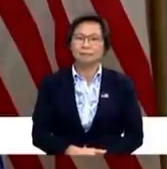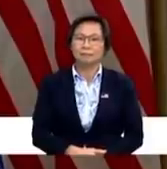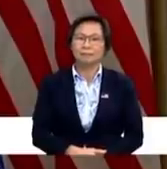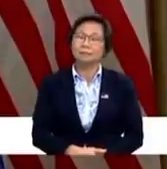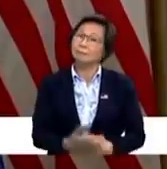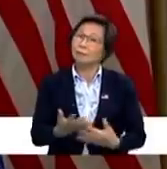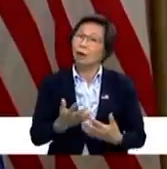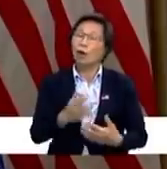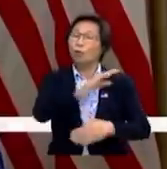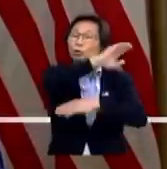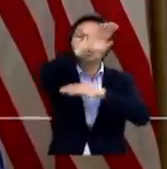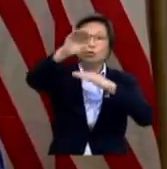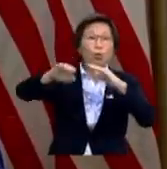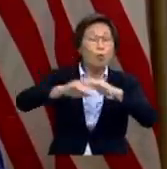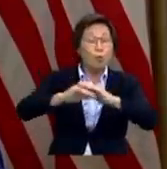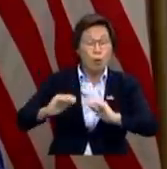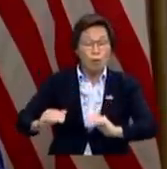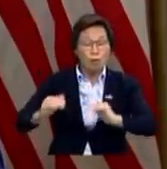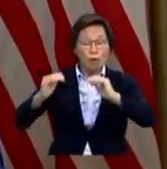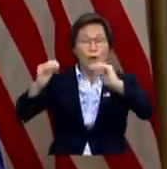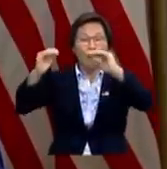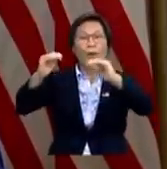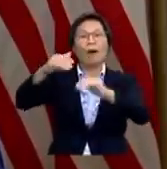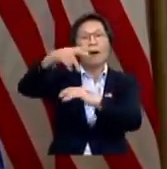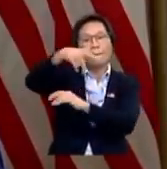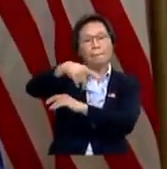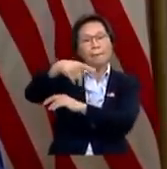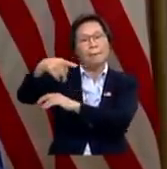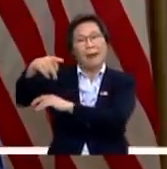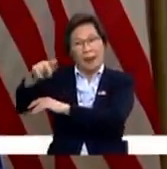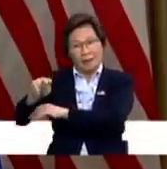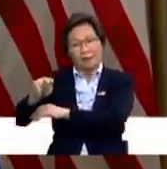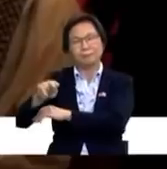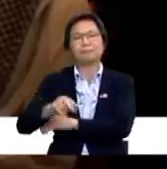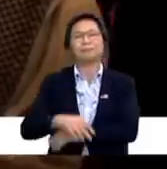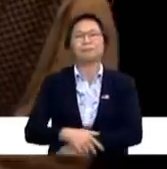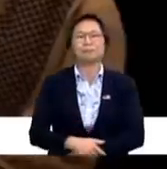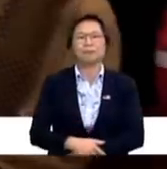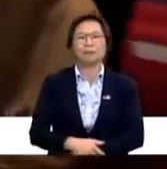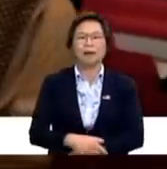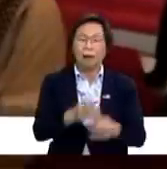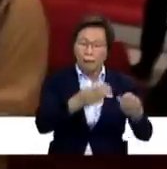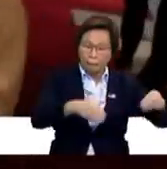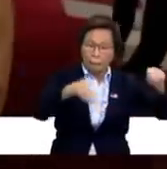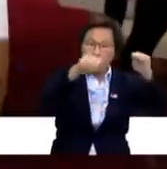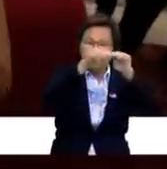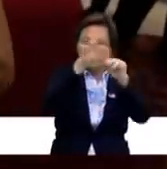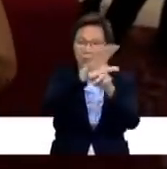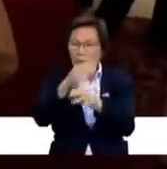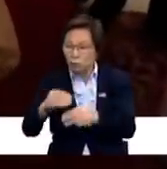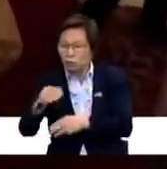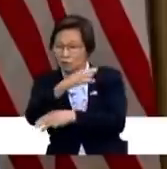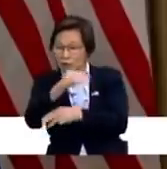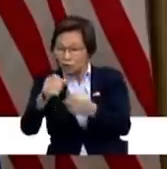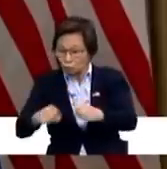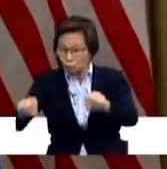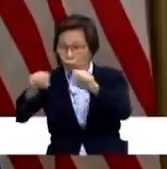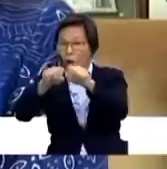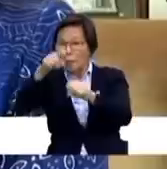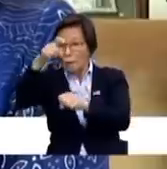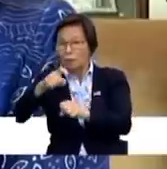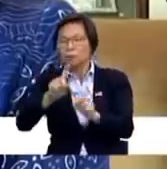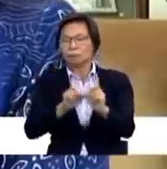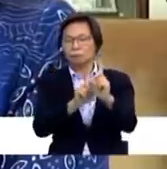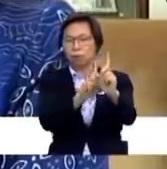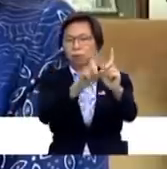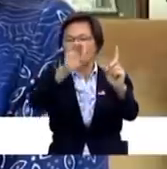kata semua fasa dalam plan pemulihan negara gak masjid dan Surau penuh pastikan